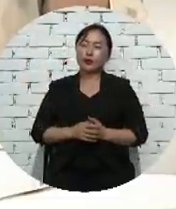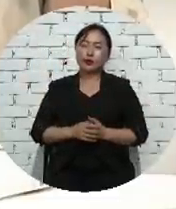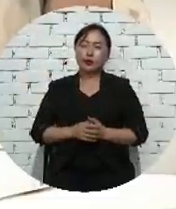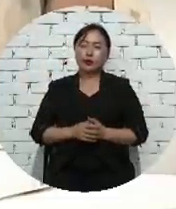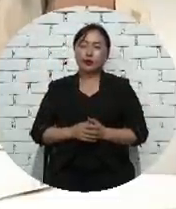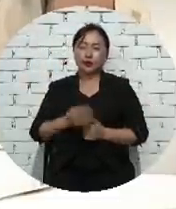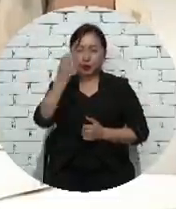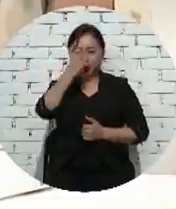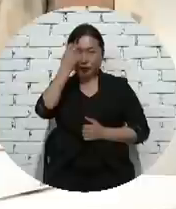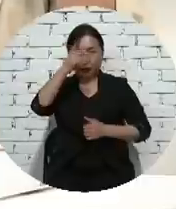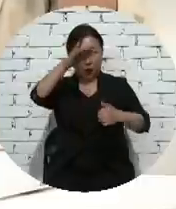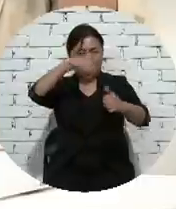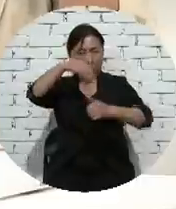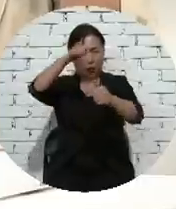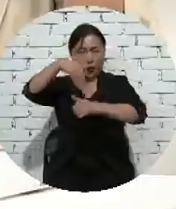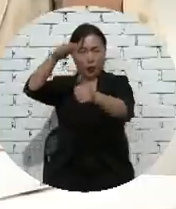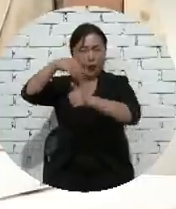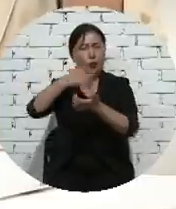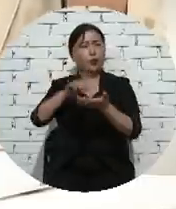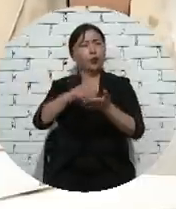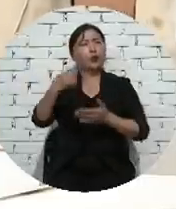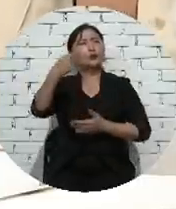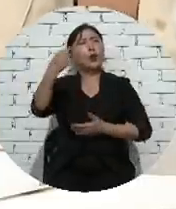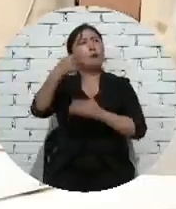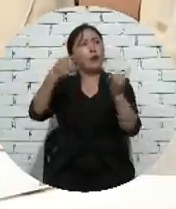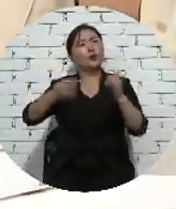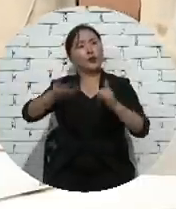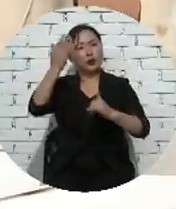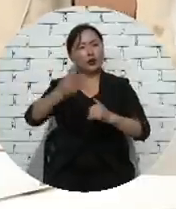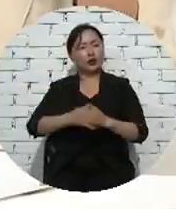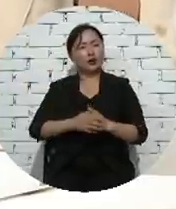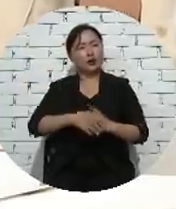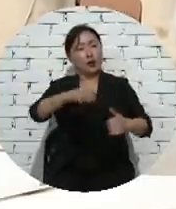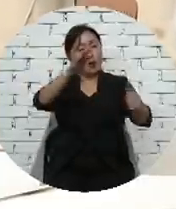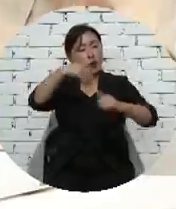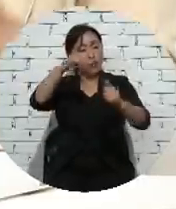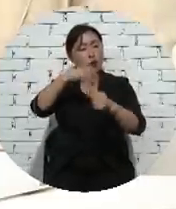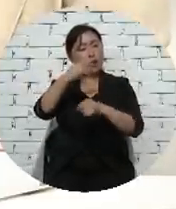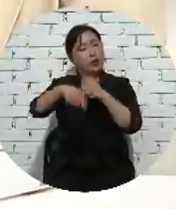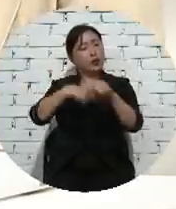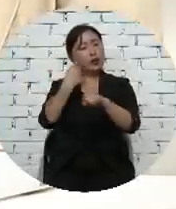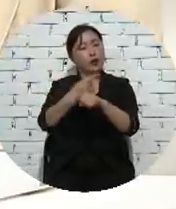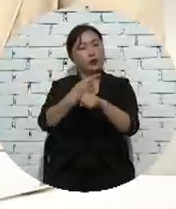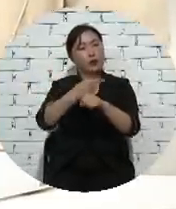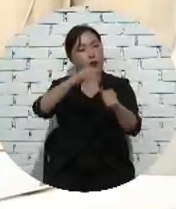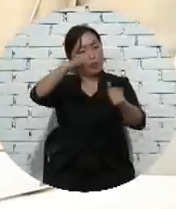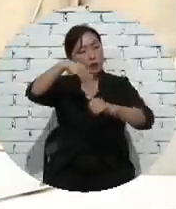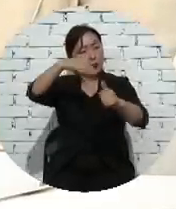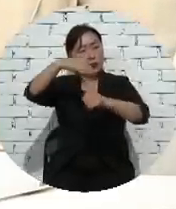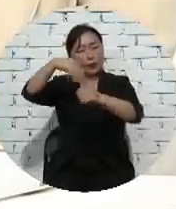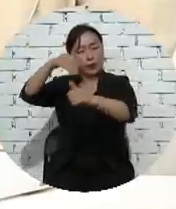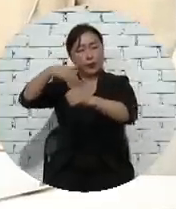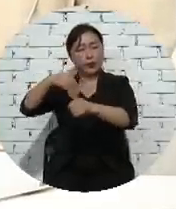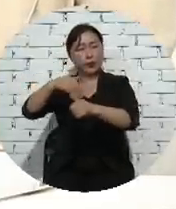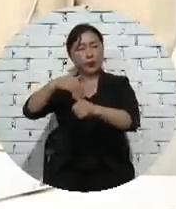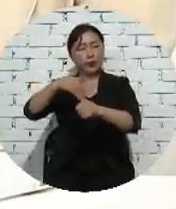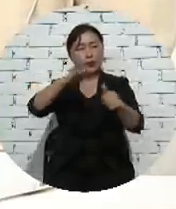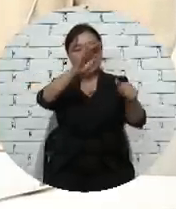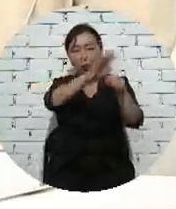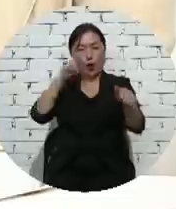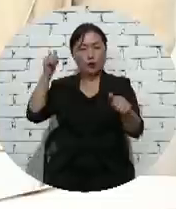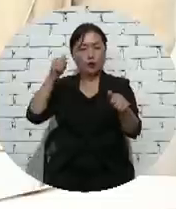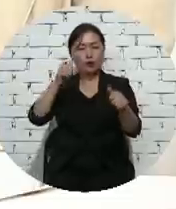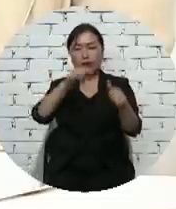뭐 이렇게 해서 한 게 그 정도 되지 않을까 싶은데 뭐 소환한 사람들을 네. 1년 동안 소환한 사람, 참고인 이런 사람들은